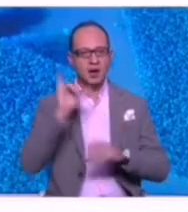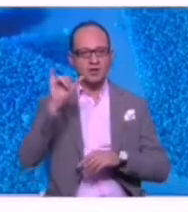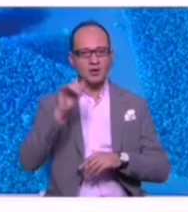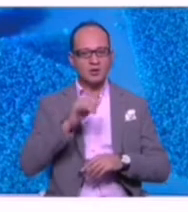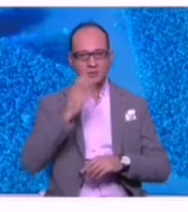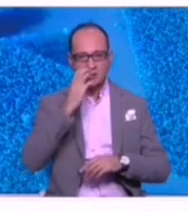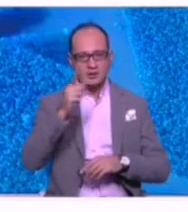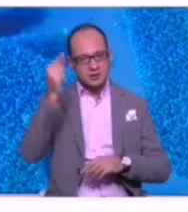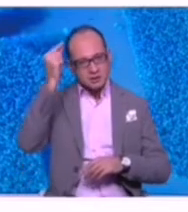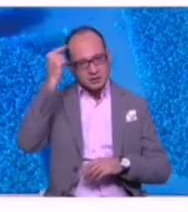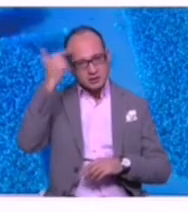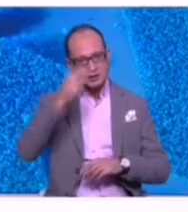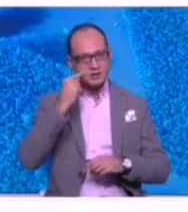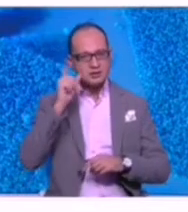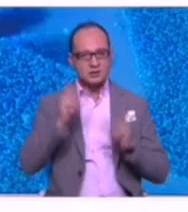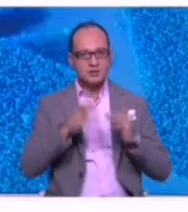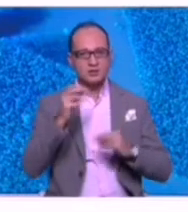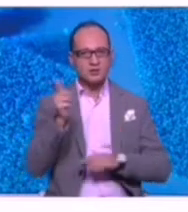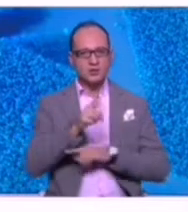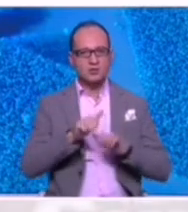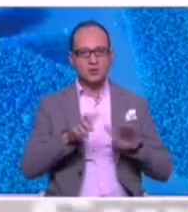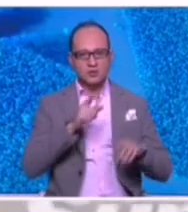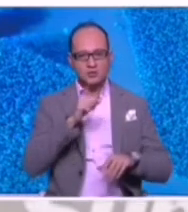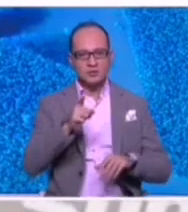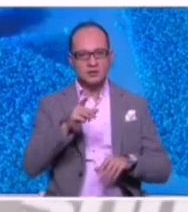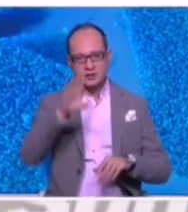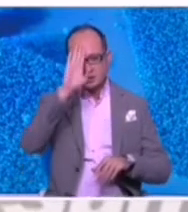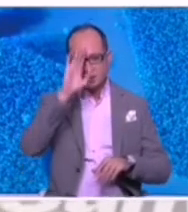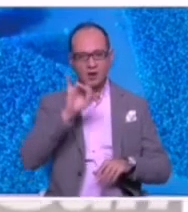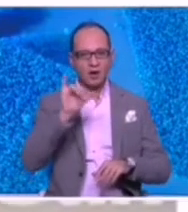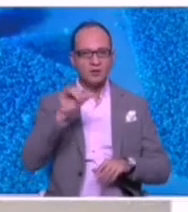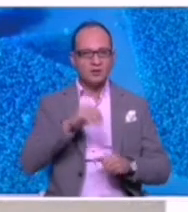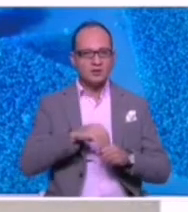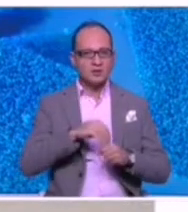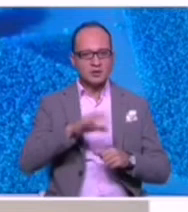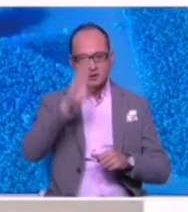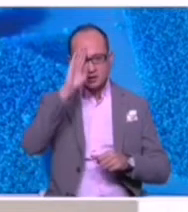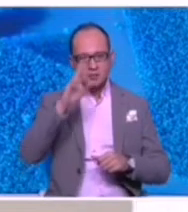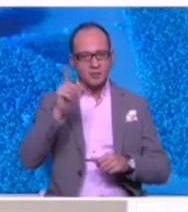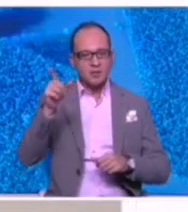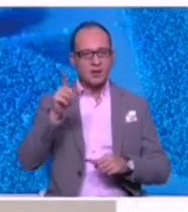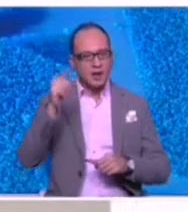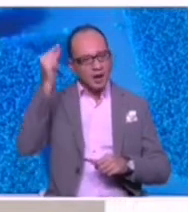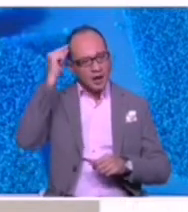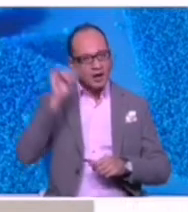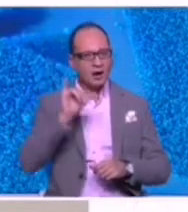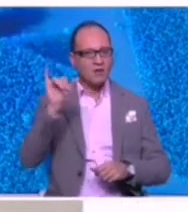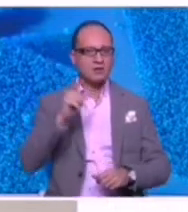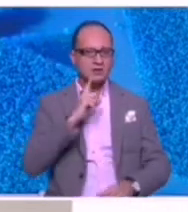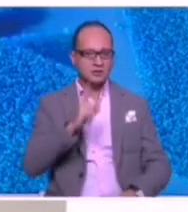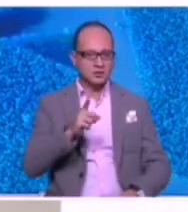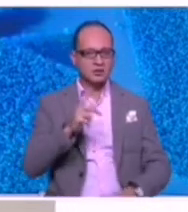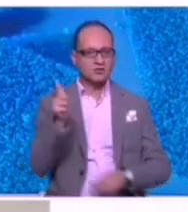bekleyen saç ektirmiş kişilerin yer aldığı videoyu paylaşmış İstanbul Havalimanı için İstanbul airport ifadesini kullanmıştı